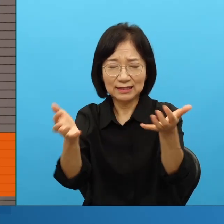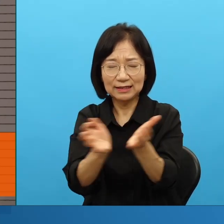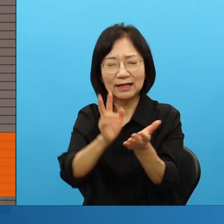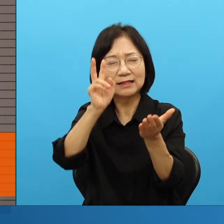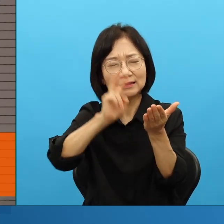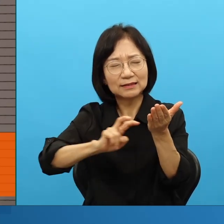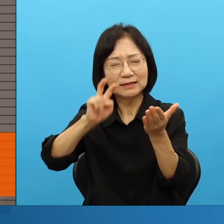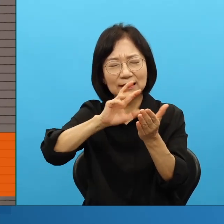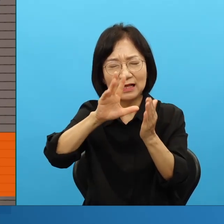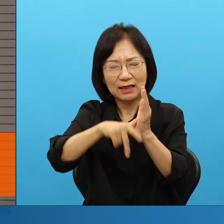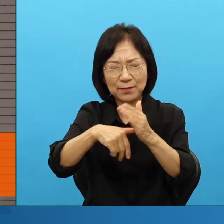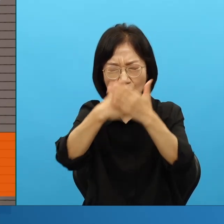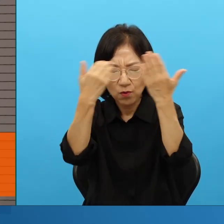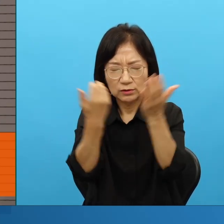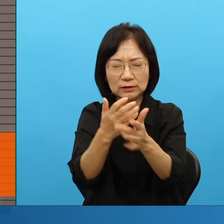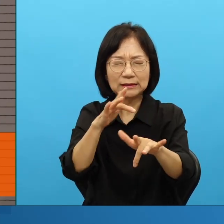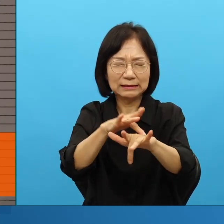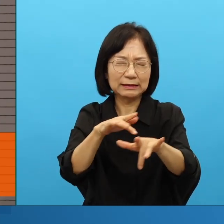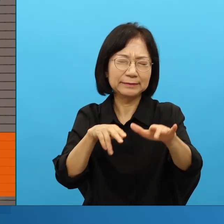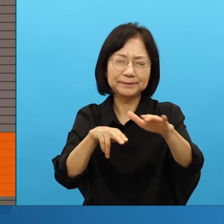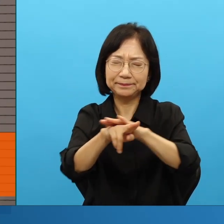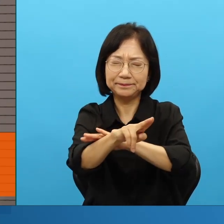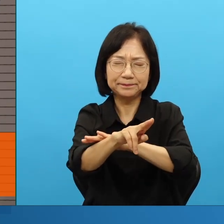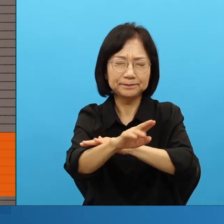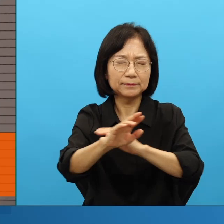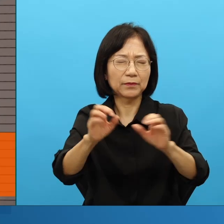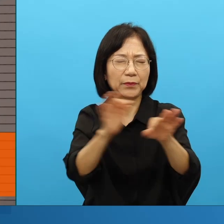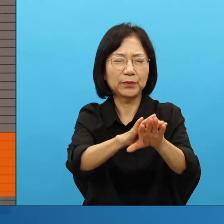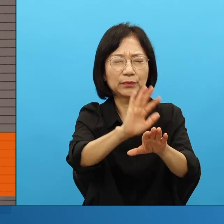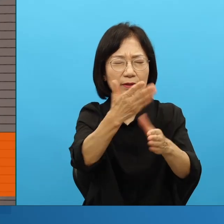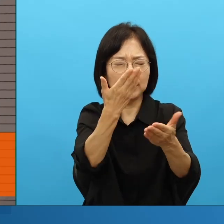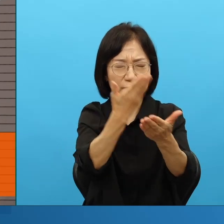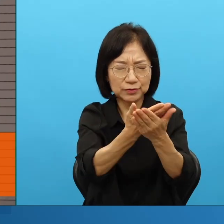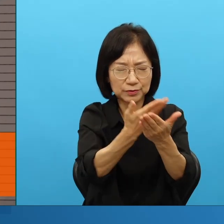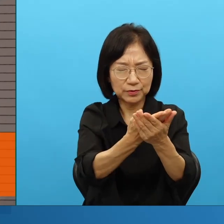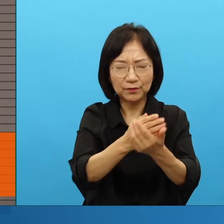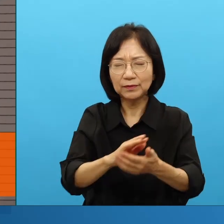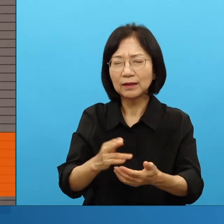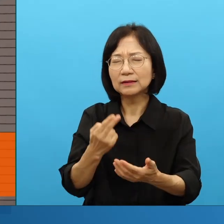악신들이 물러가고 삼일시 하나님만 홀로 영광받아 주옵소서.